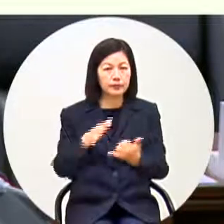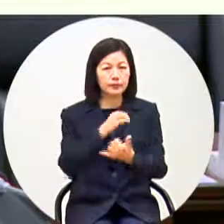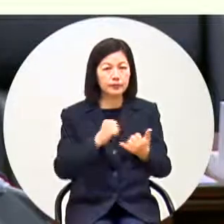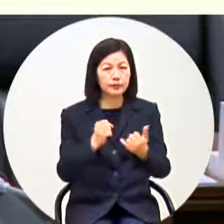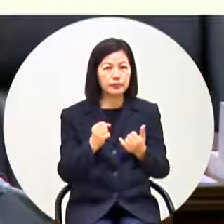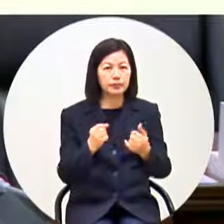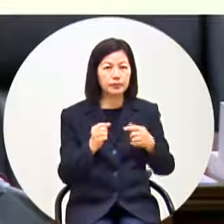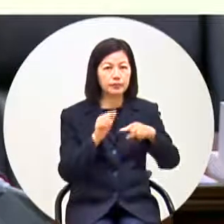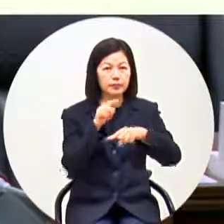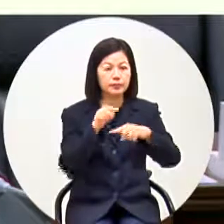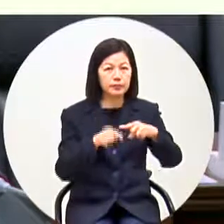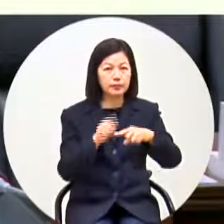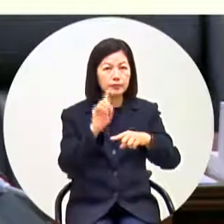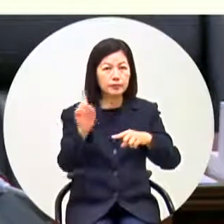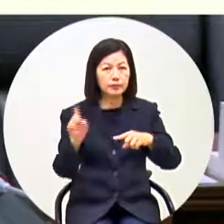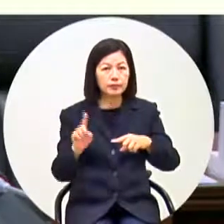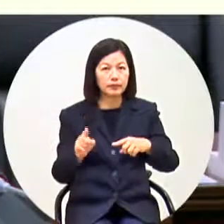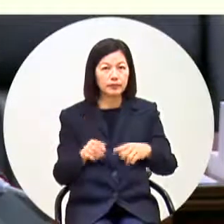40612，